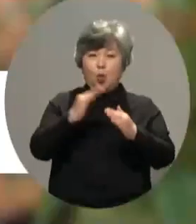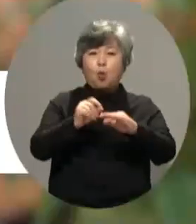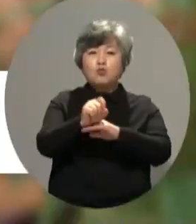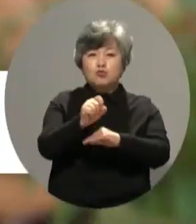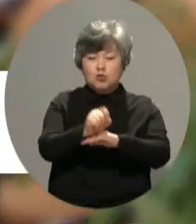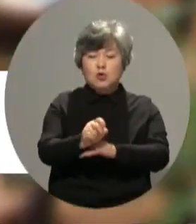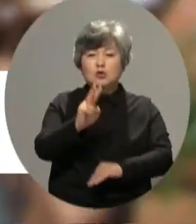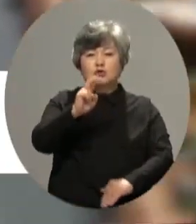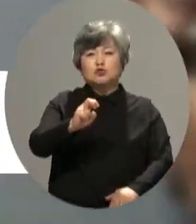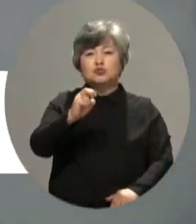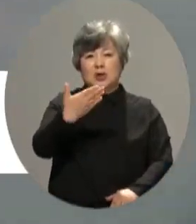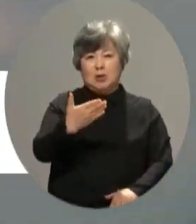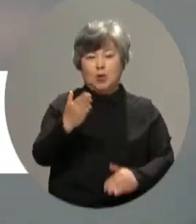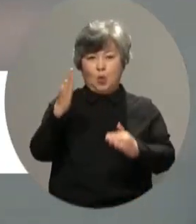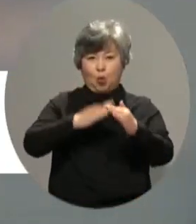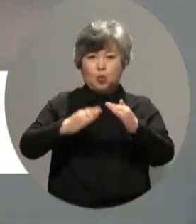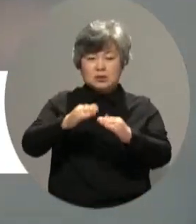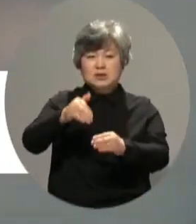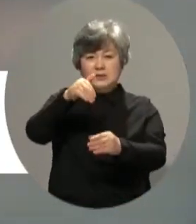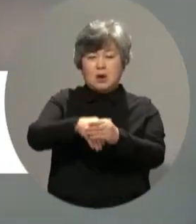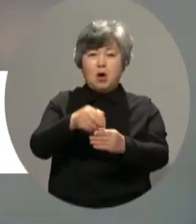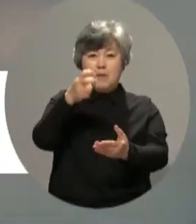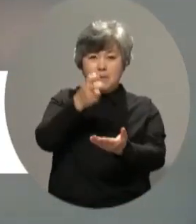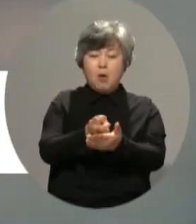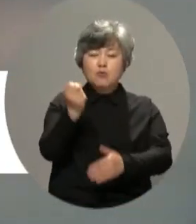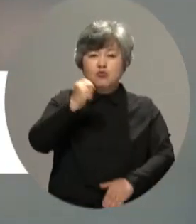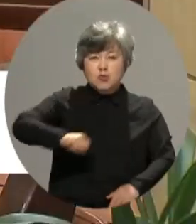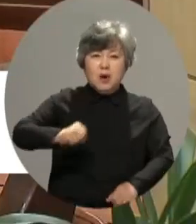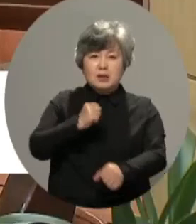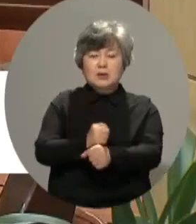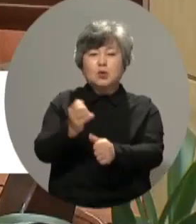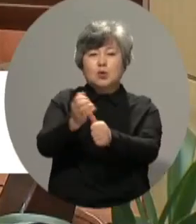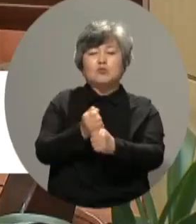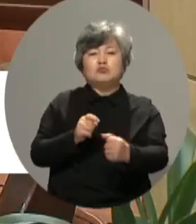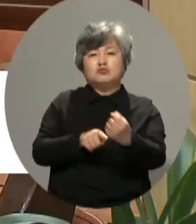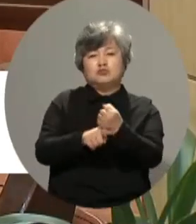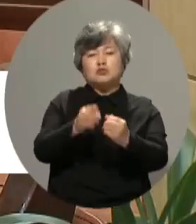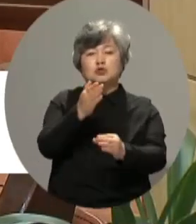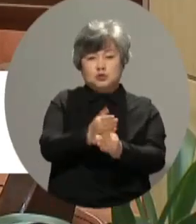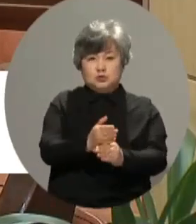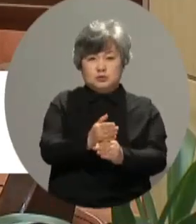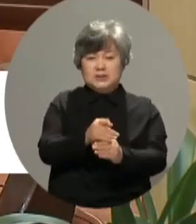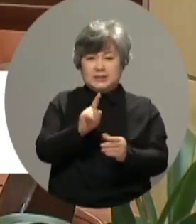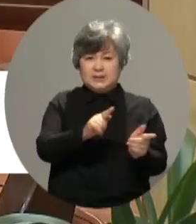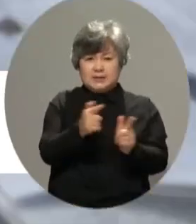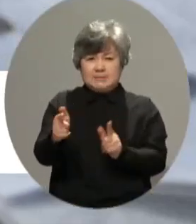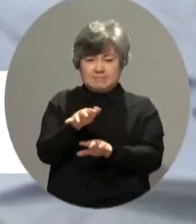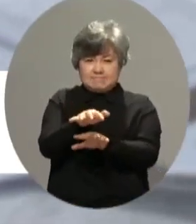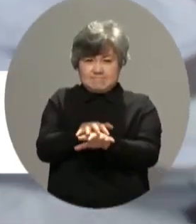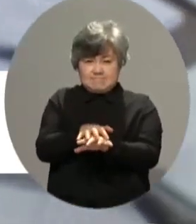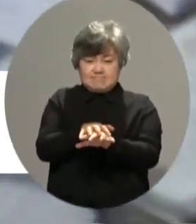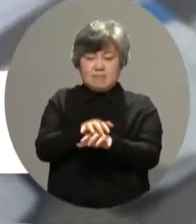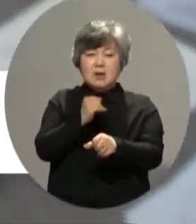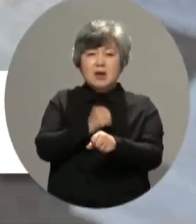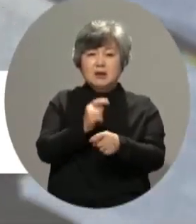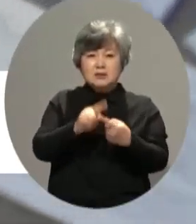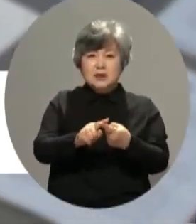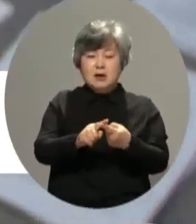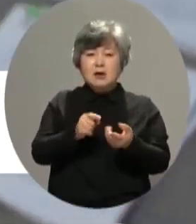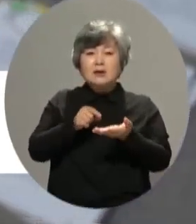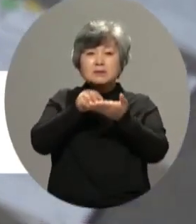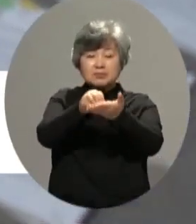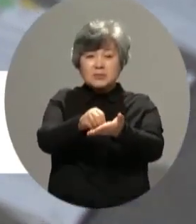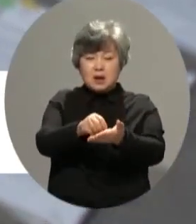등 29명을 공직선거법 위반 혐의로 입건했습니다. 경찰은 이들이 조직적인 체계를 두고 입당원서를